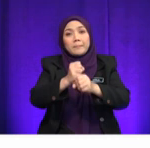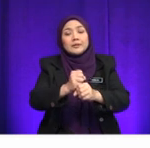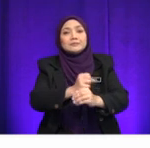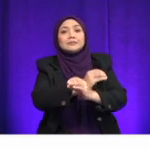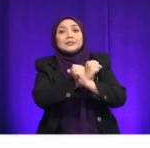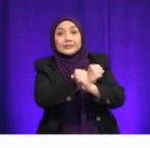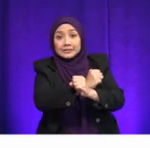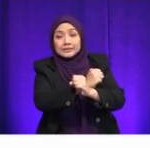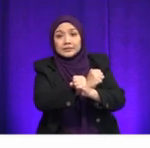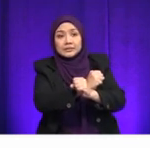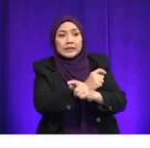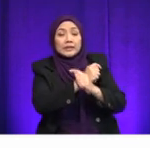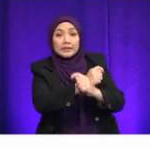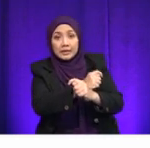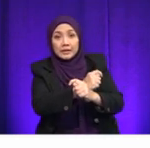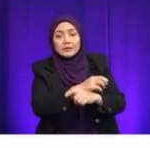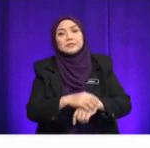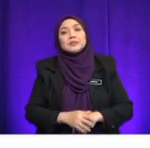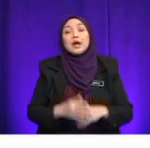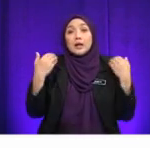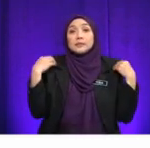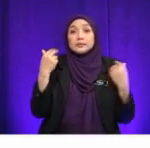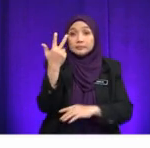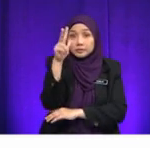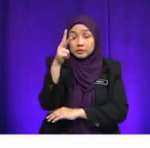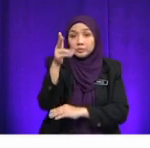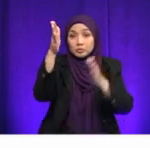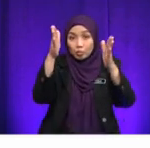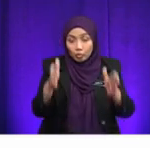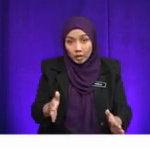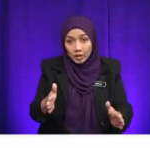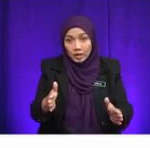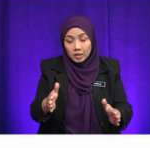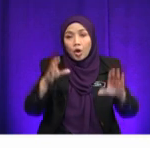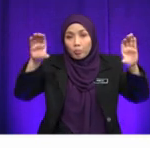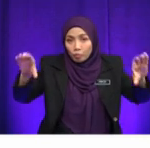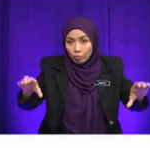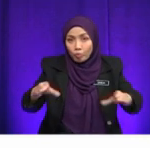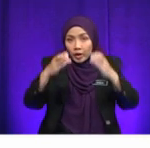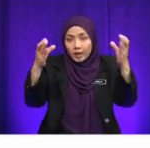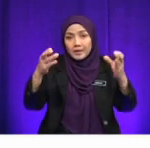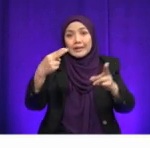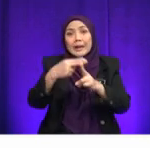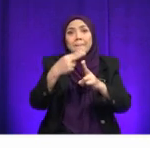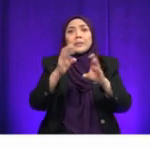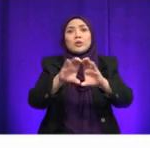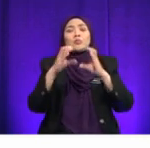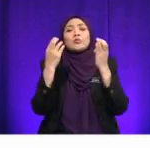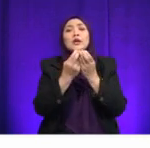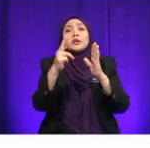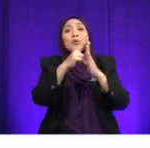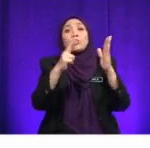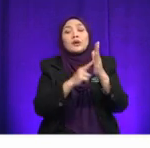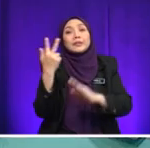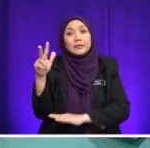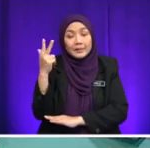paham Oh jadi ada 13 orang jadi mereka menumbuhkan nah rukun 13 ya tapi kita kena kalau